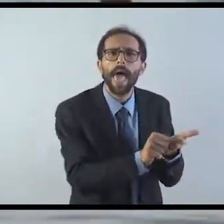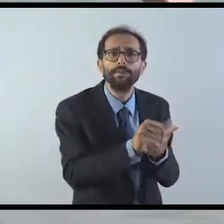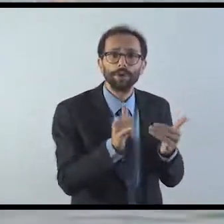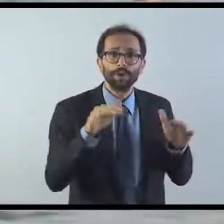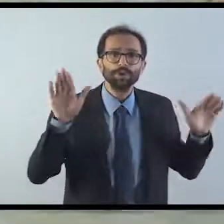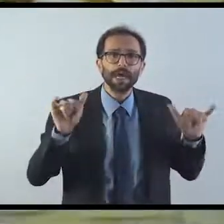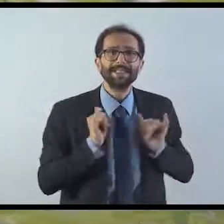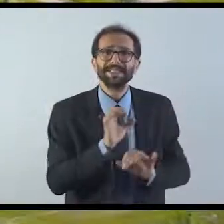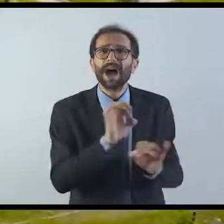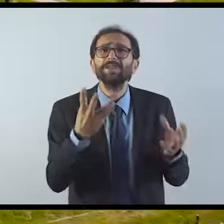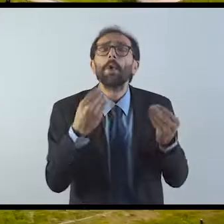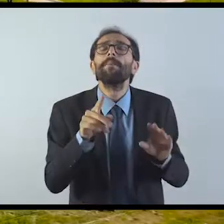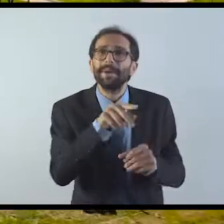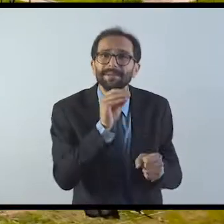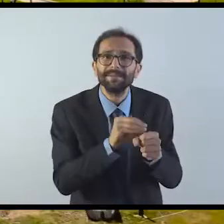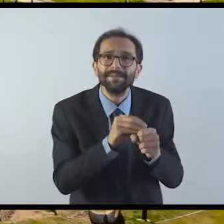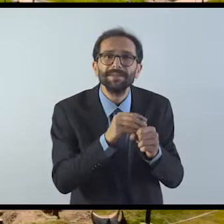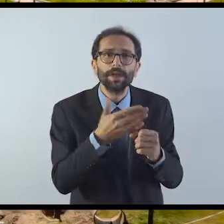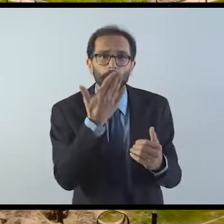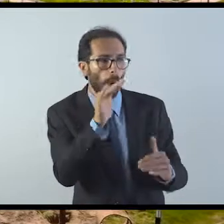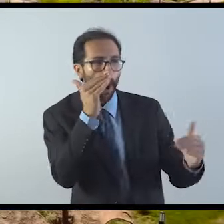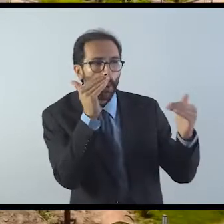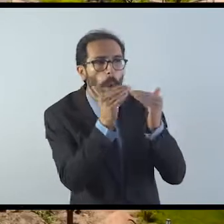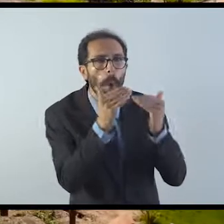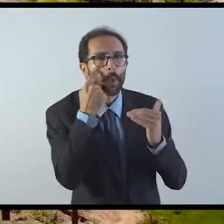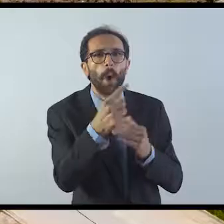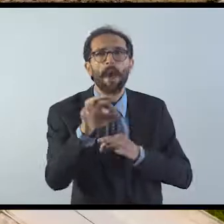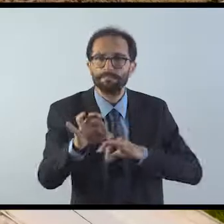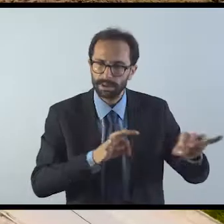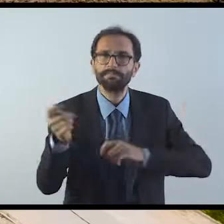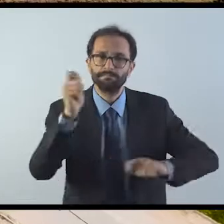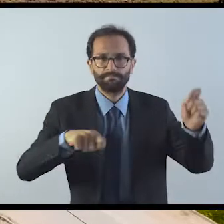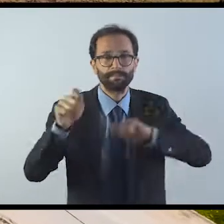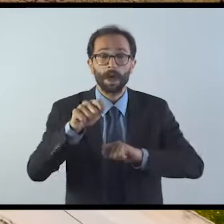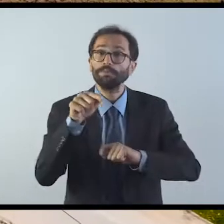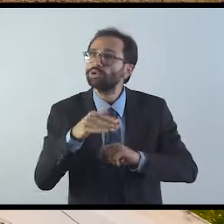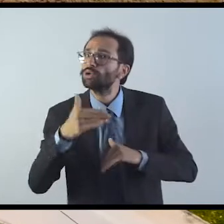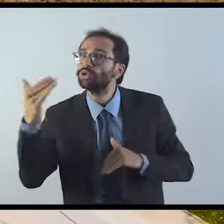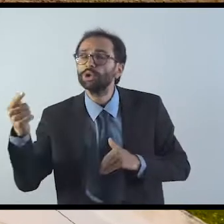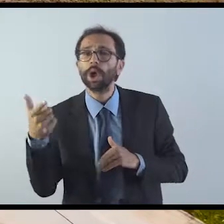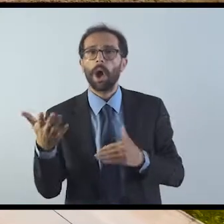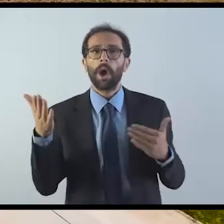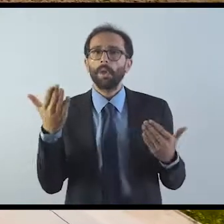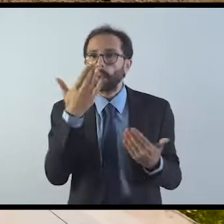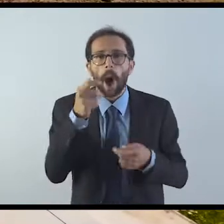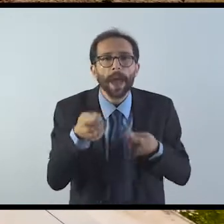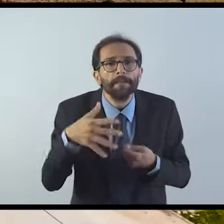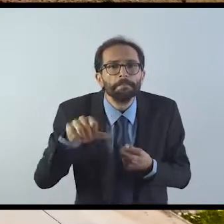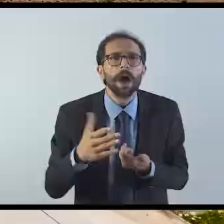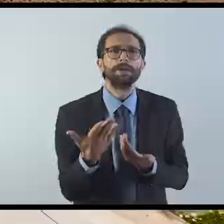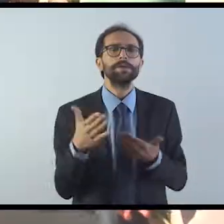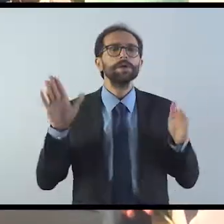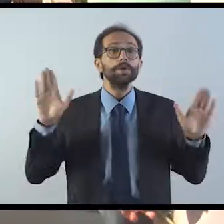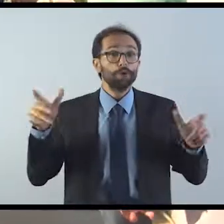tasarlanmış ve yapılmıştır Bunun yanı sıra hem Doğa Eğitim Merkezi ve kuş gözlem alanı hem de